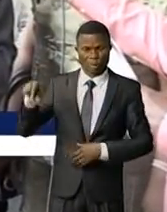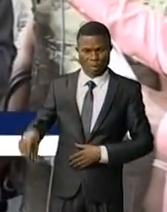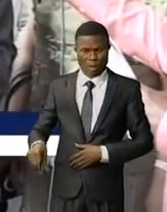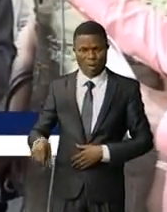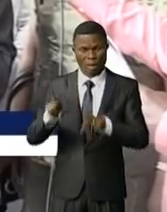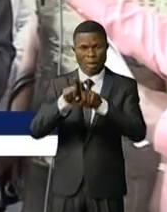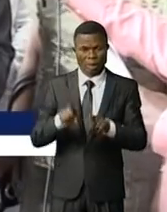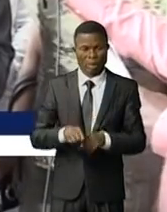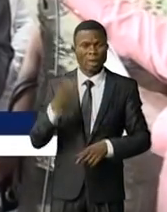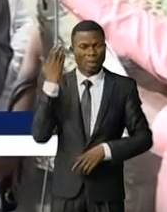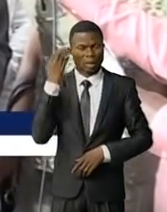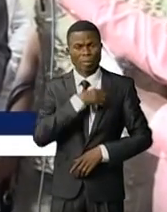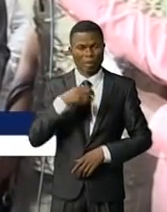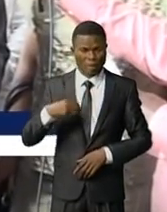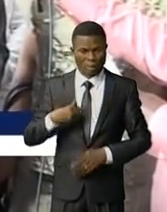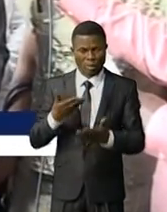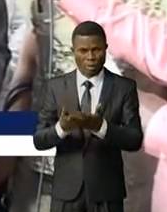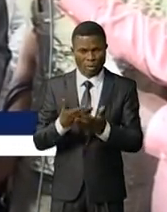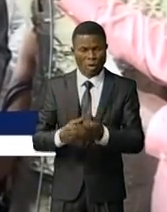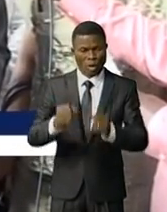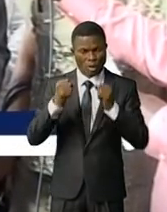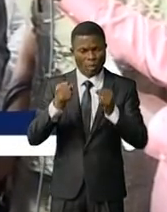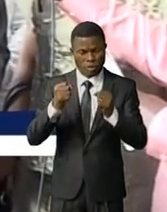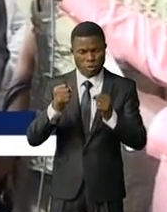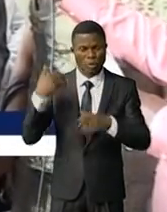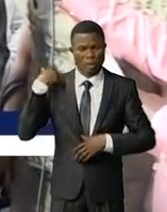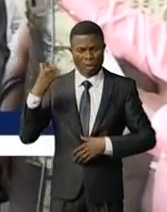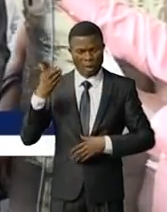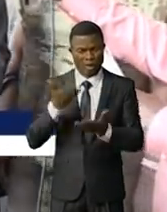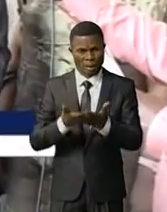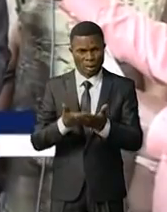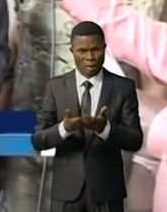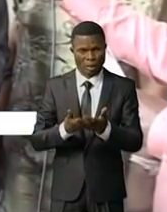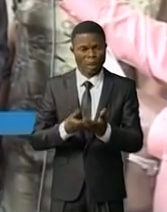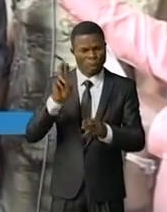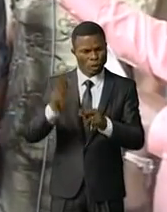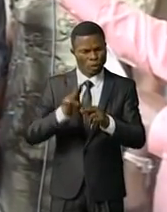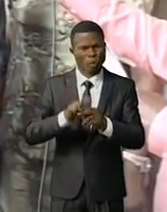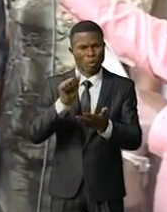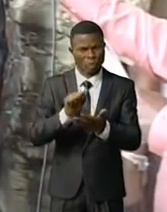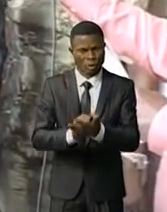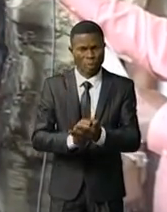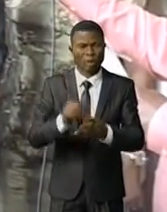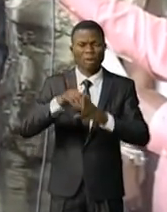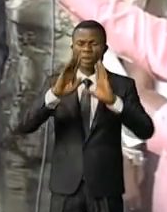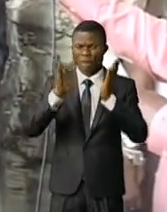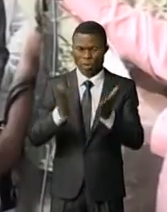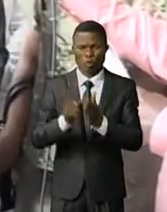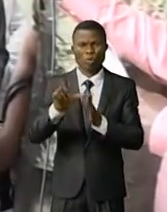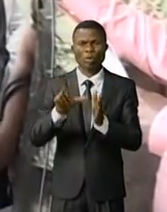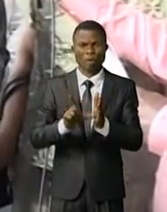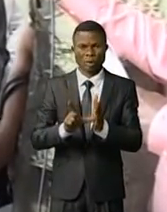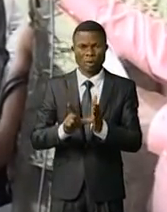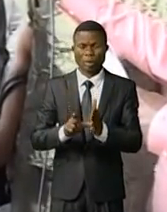sont mesdames et messieurs Gomes qui ont cette puissance publique au niveau de leur juridiction et ils doivent l'appliquer dans toutes les formes légales, et